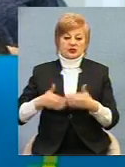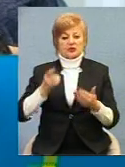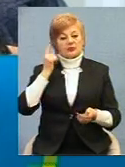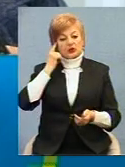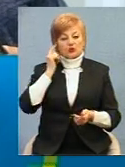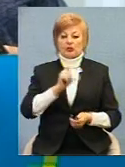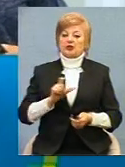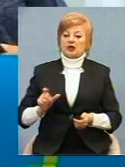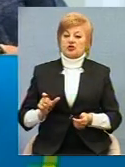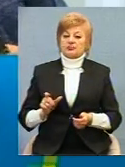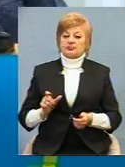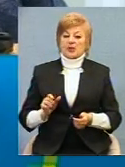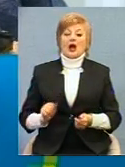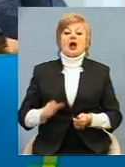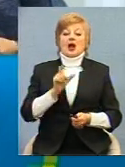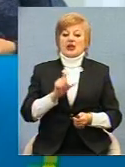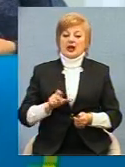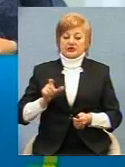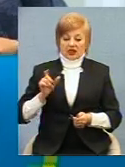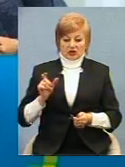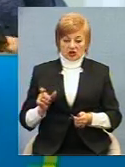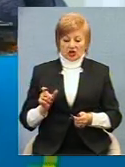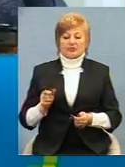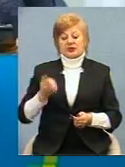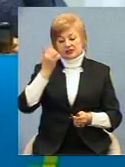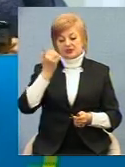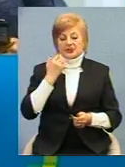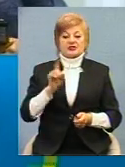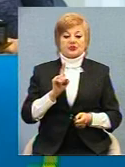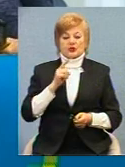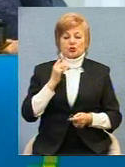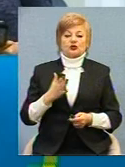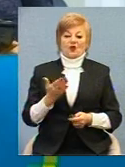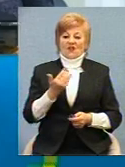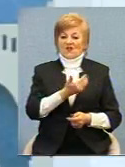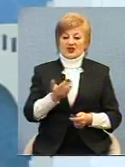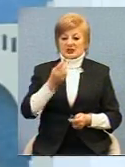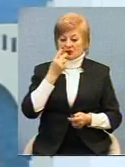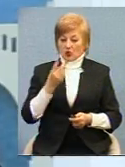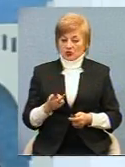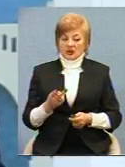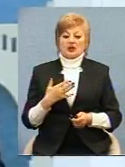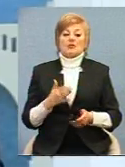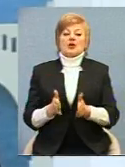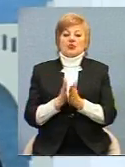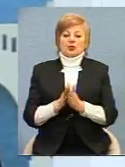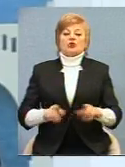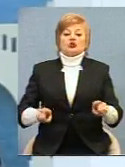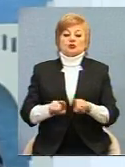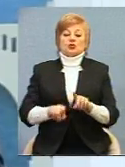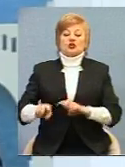глядачам? Глядача, і дуже дякуємо вам за можливість звернутися до глядача телекур'єра, ми просимо теж шукати ці